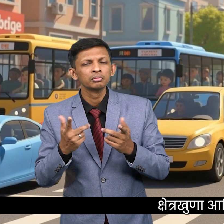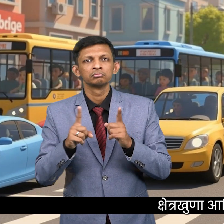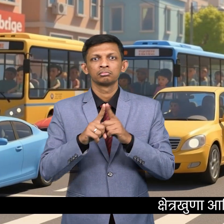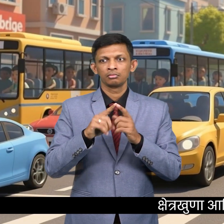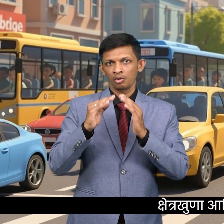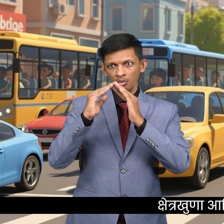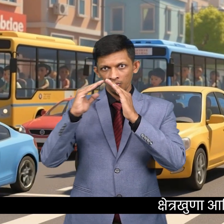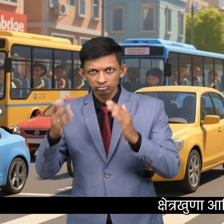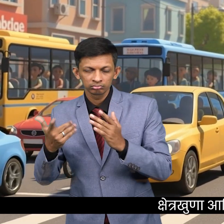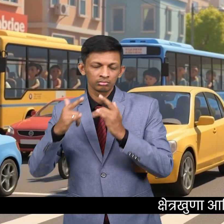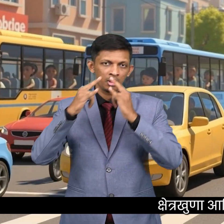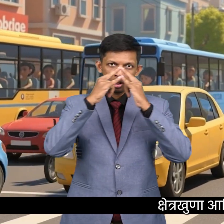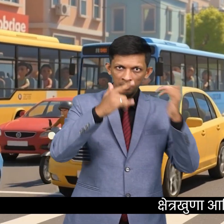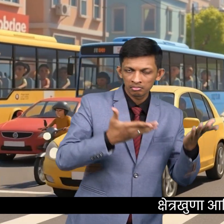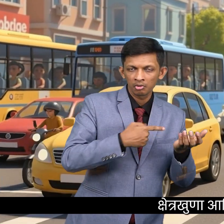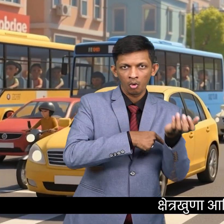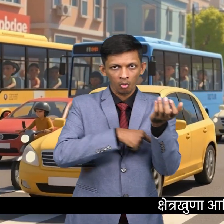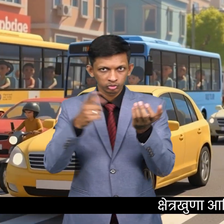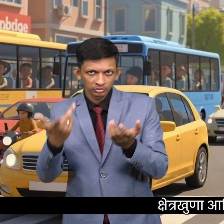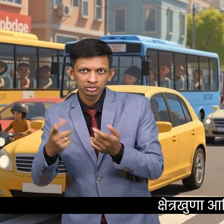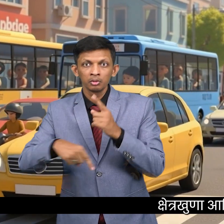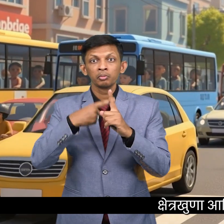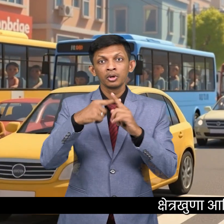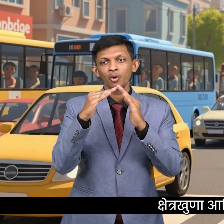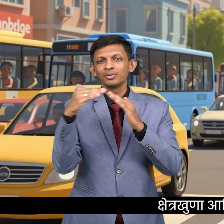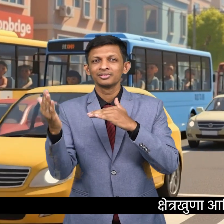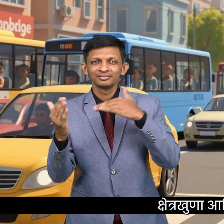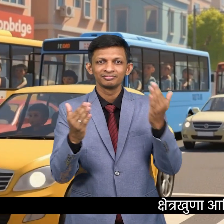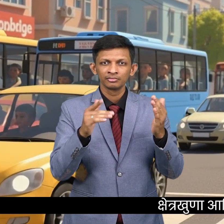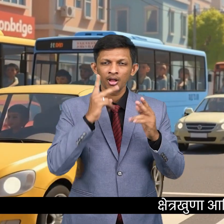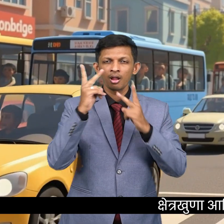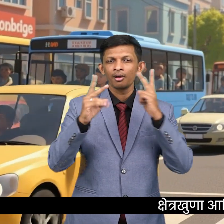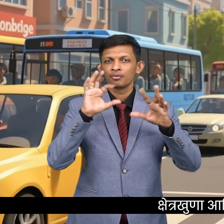क्षेत्रखुणा आणि शेजार ओळखा।